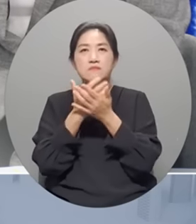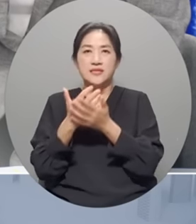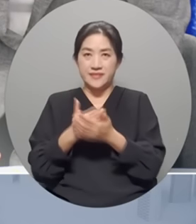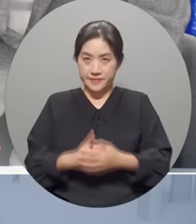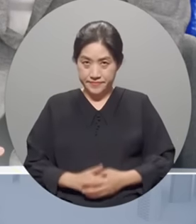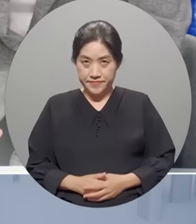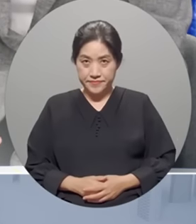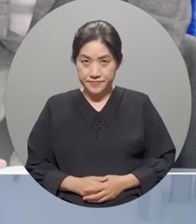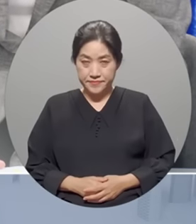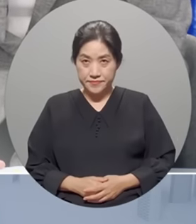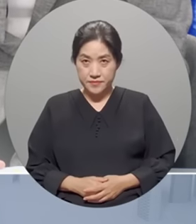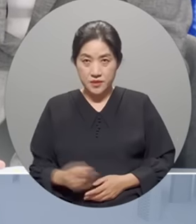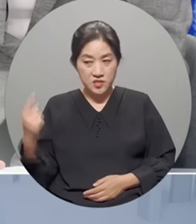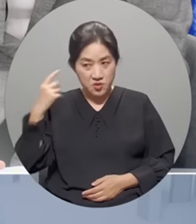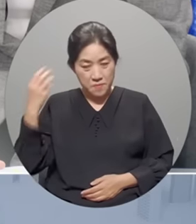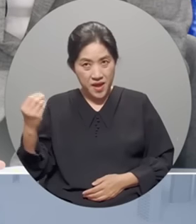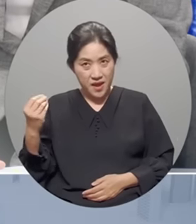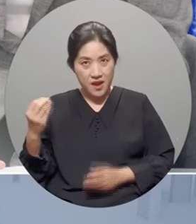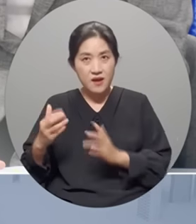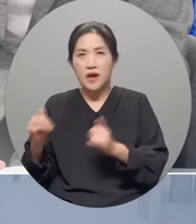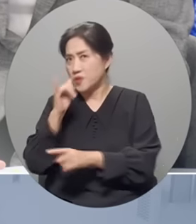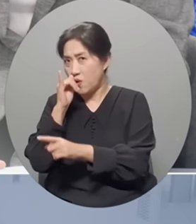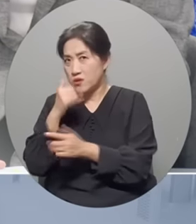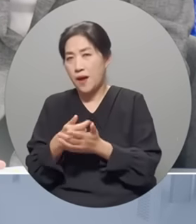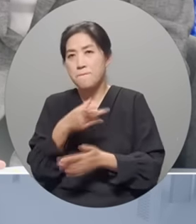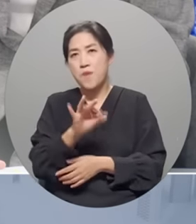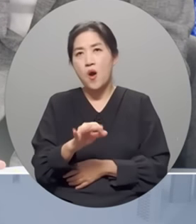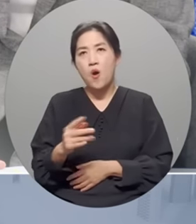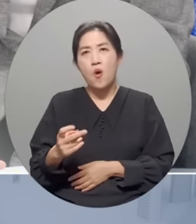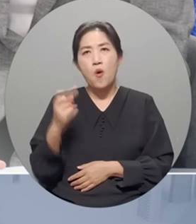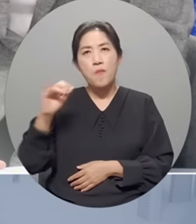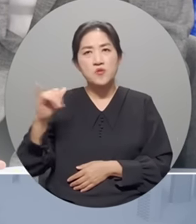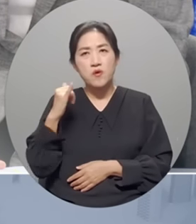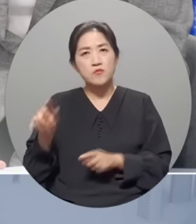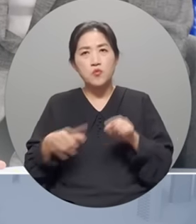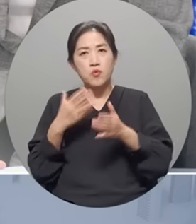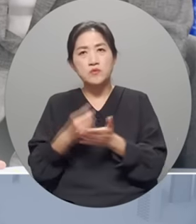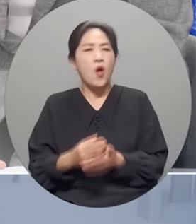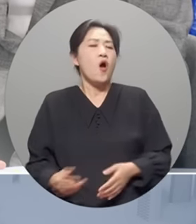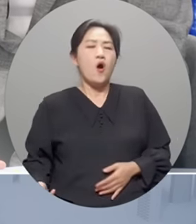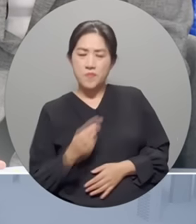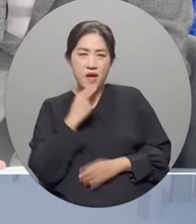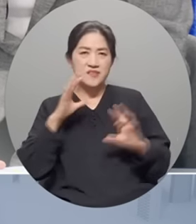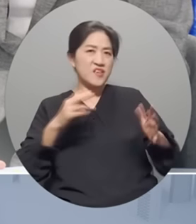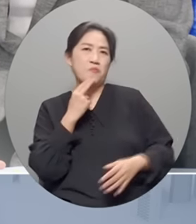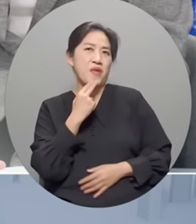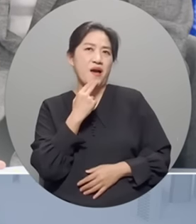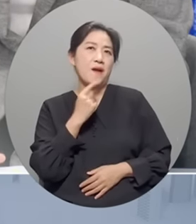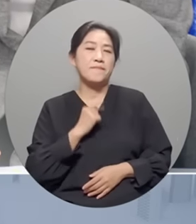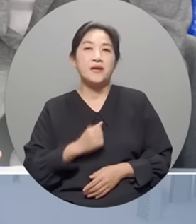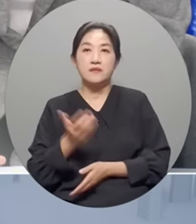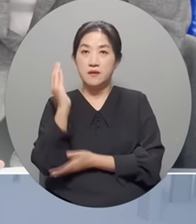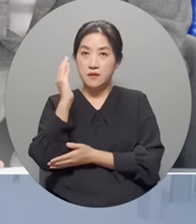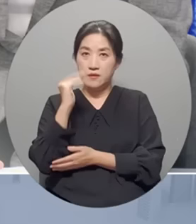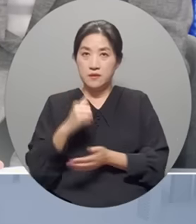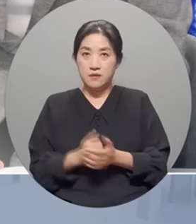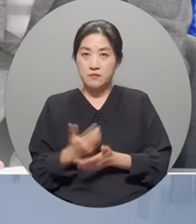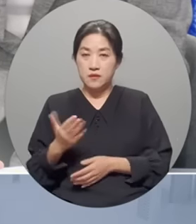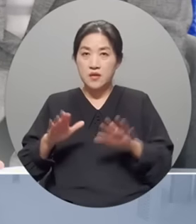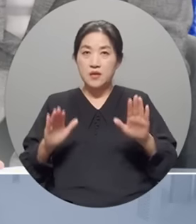불분명했습니다. 들었다는 사람은 있지만 명 씨는 오빠 전화 왔죠 녹취는 세상에 존재하지 않는다고 했습니다.